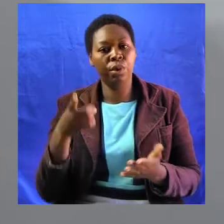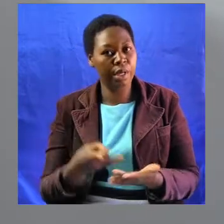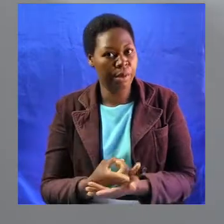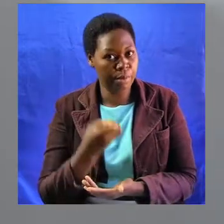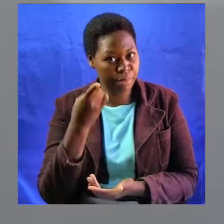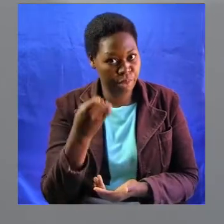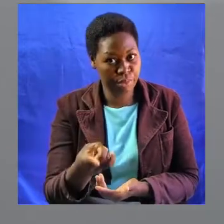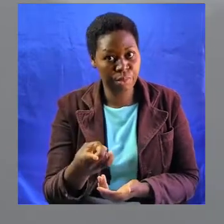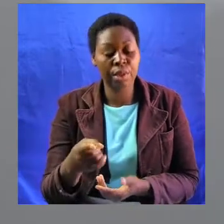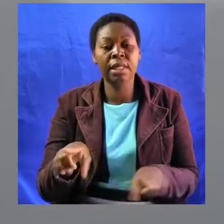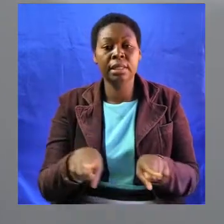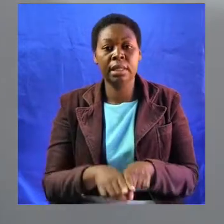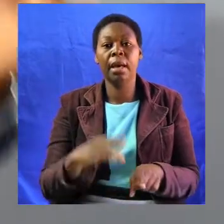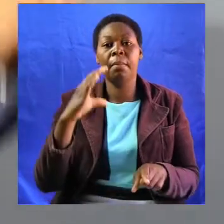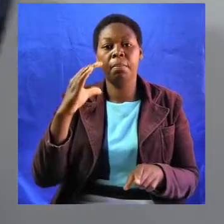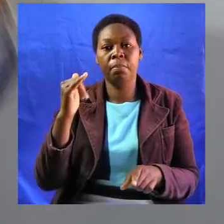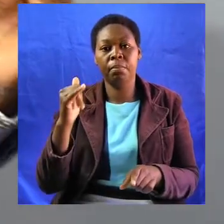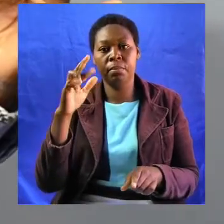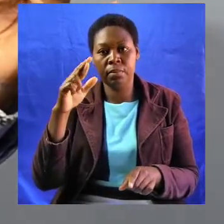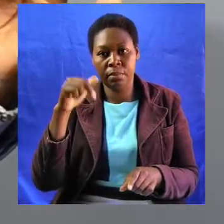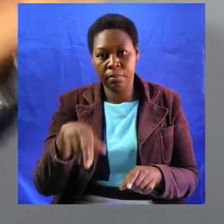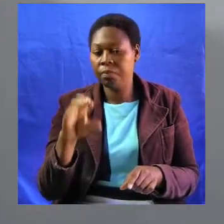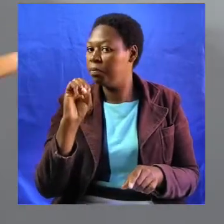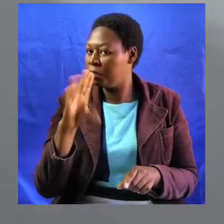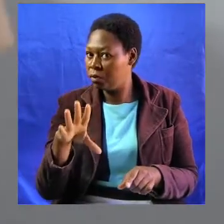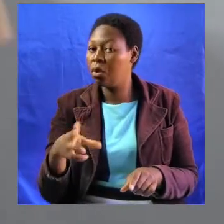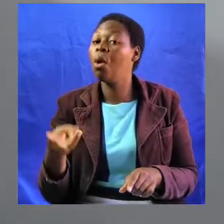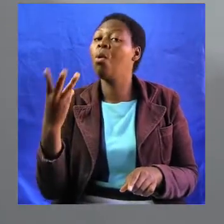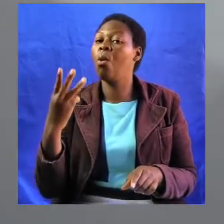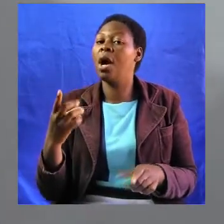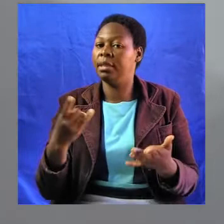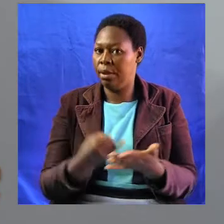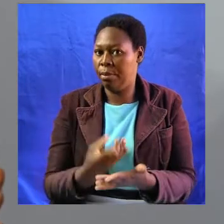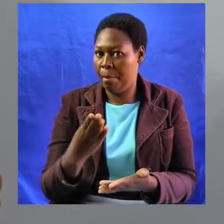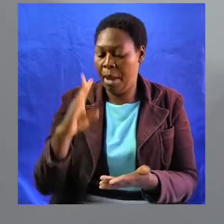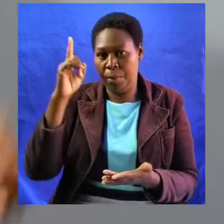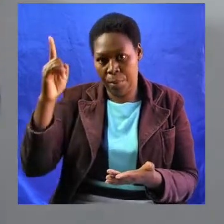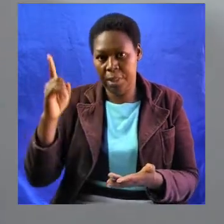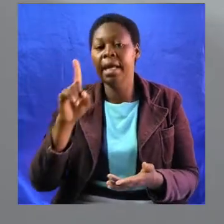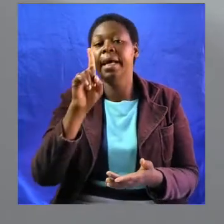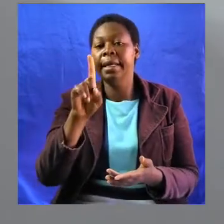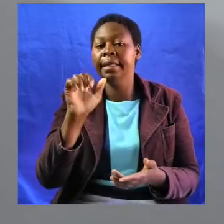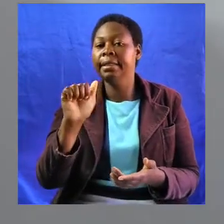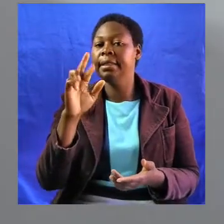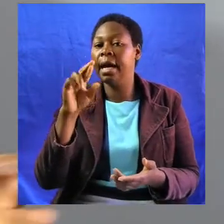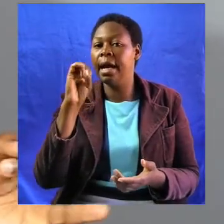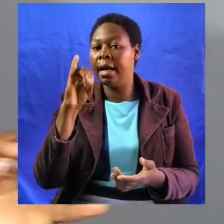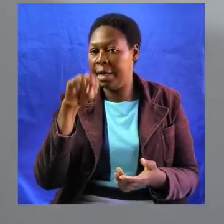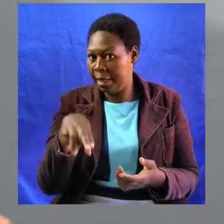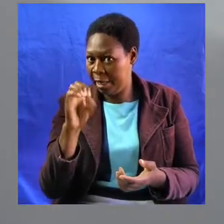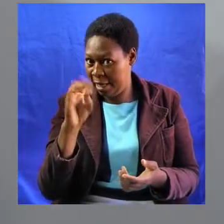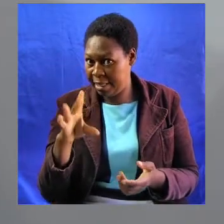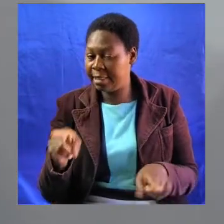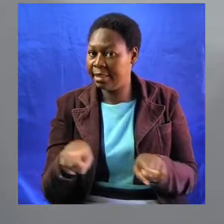Babylon. Mwari vari kutungamira utongi waDarius. Mambo wekutanga weMedo Persia. Ngatidzokere mbichana timboona kuti